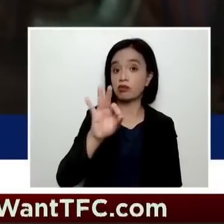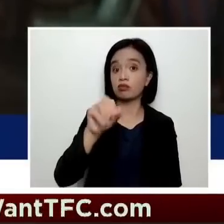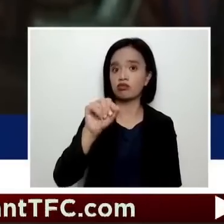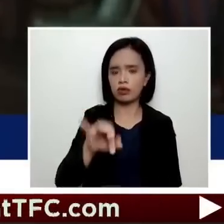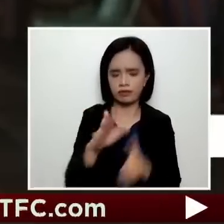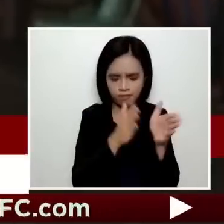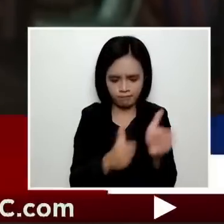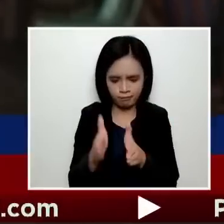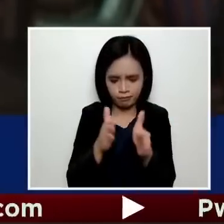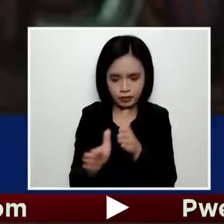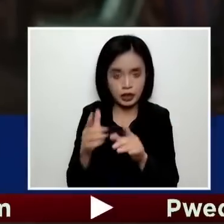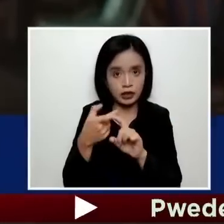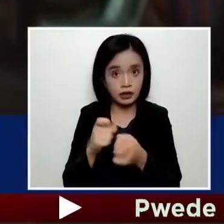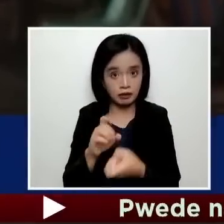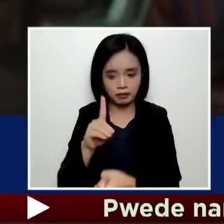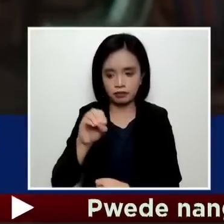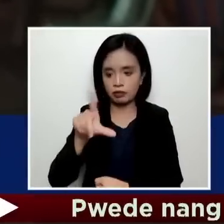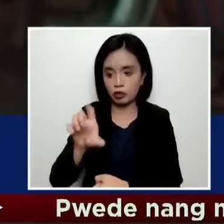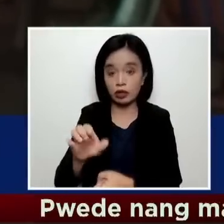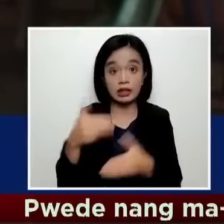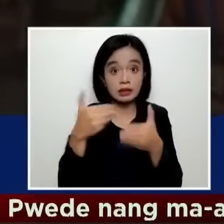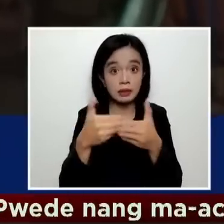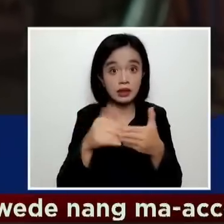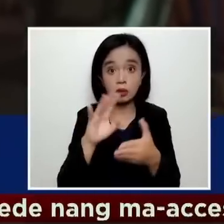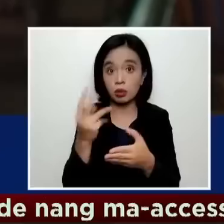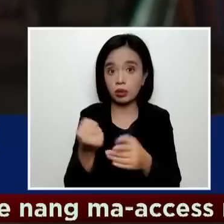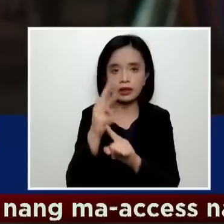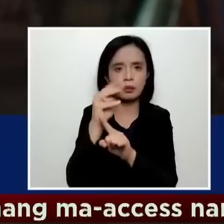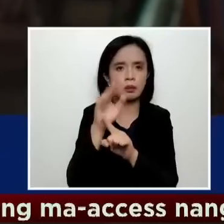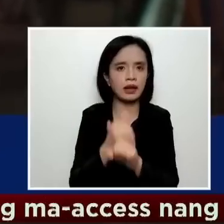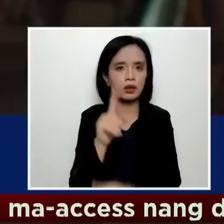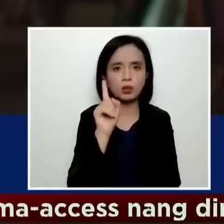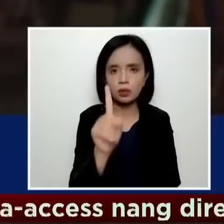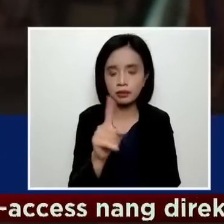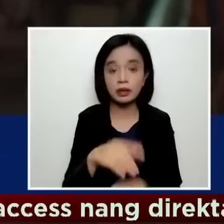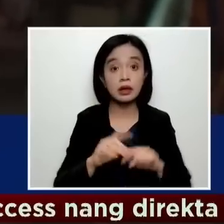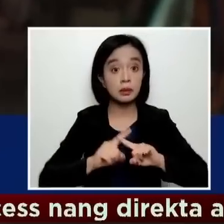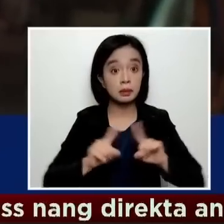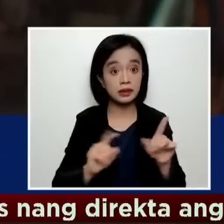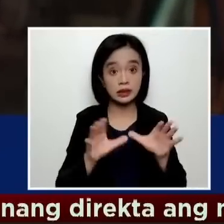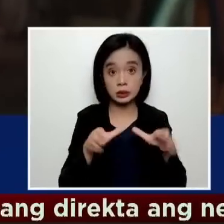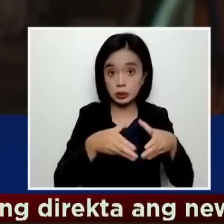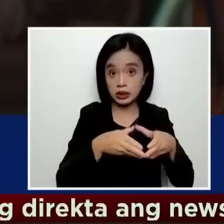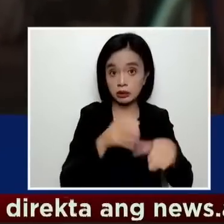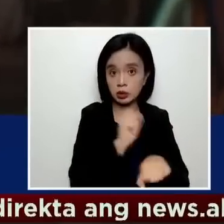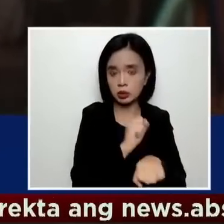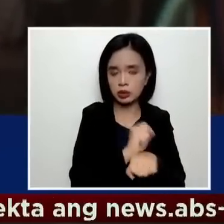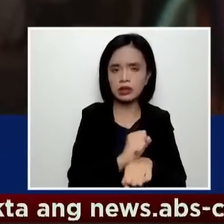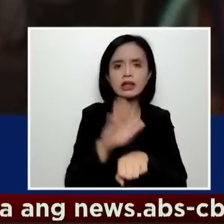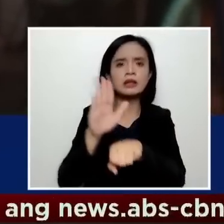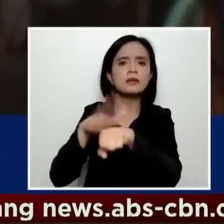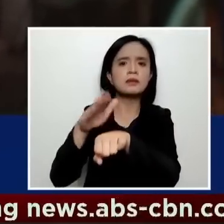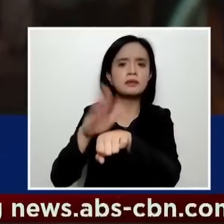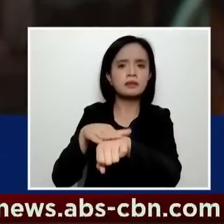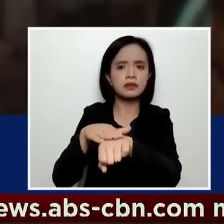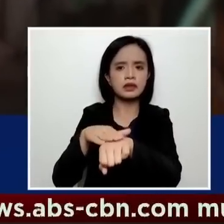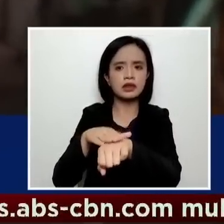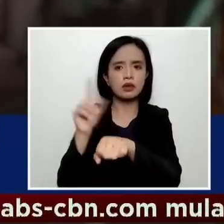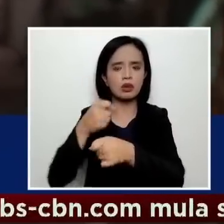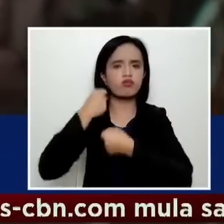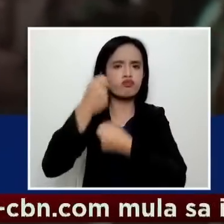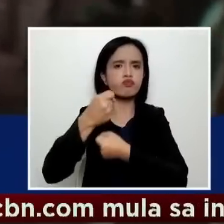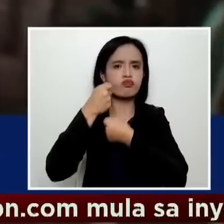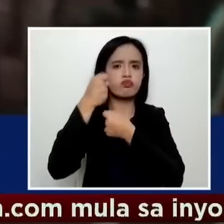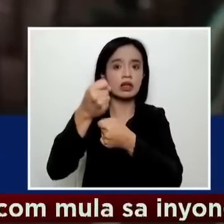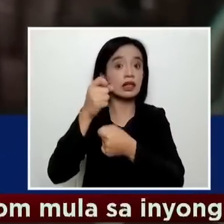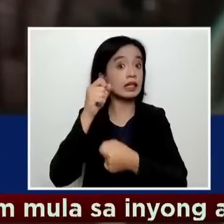sa paparating na Labor Day sa Mayo 1. Pero ang mga labor group nagbanta na ng malaking protesta kapag